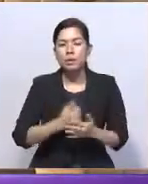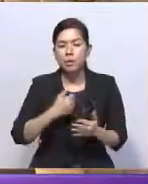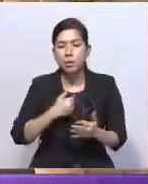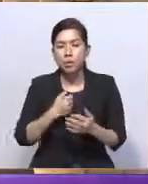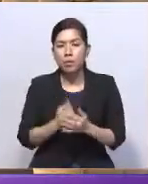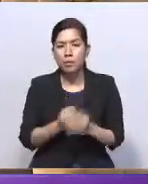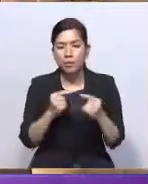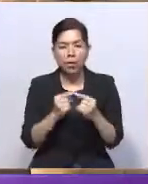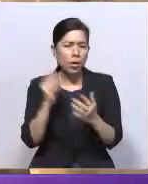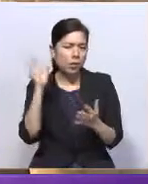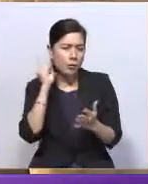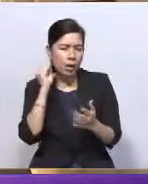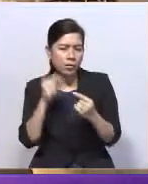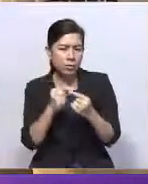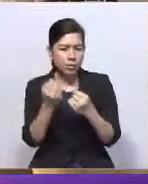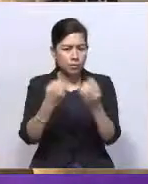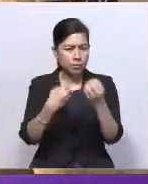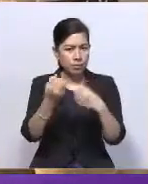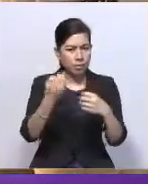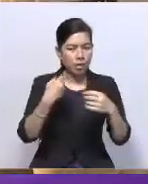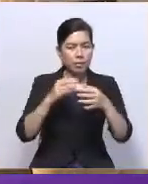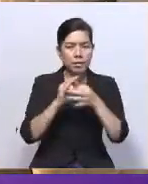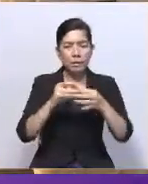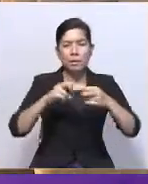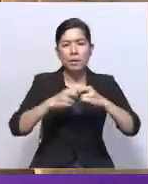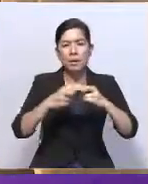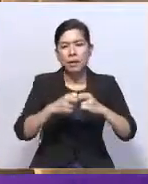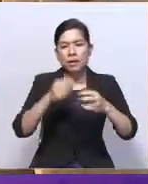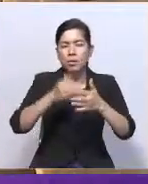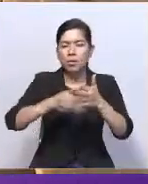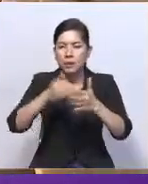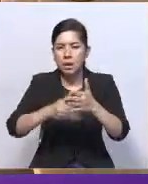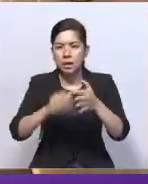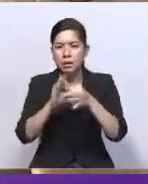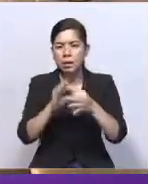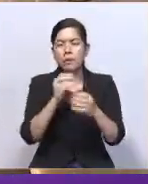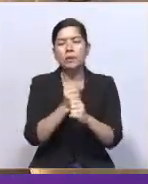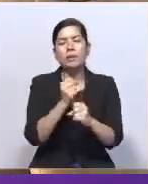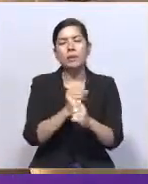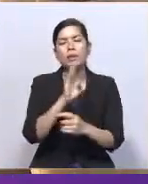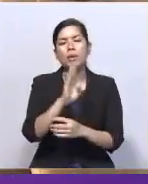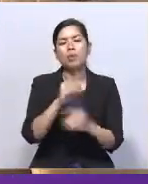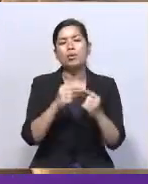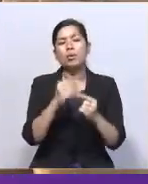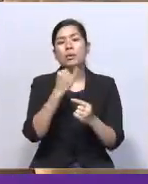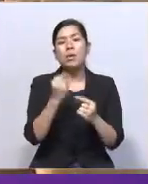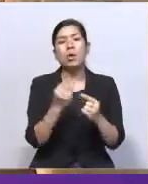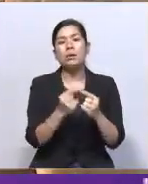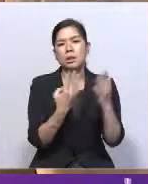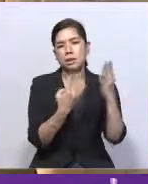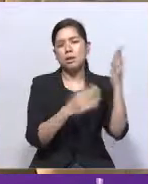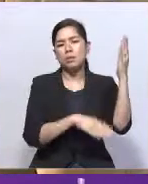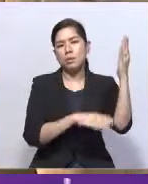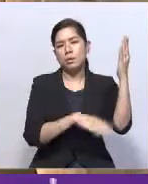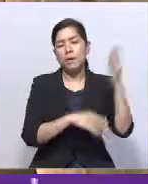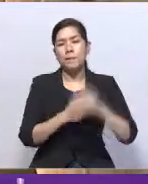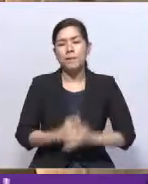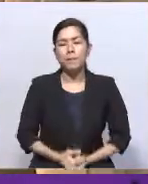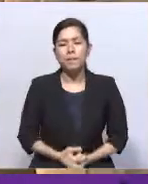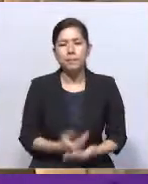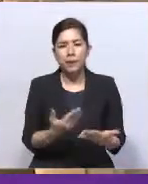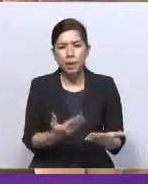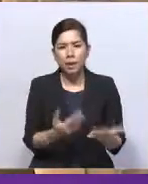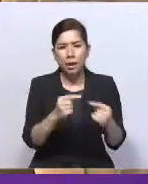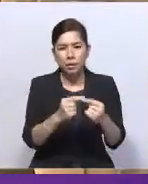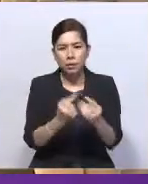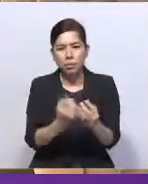มารับฟังข้อปัญหาการขับเคลื่อนการทำงานของทั้ง4จังหวัดนะครับแล้วก็ได้น